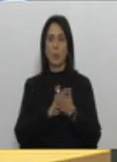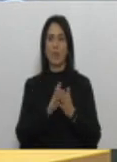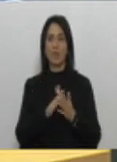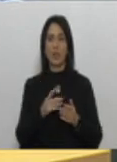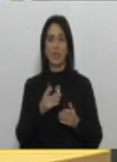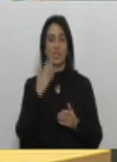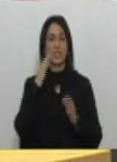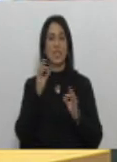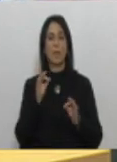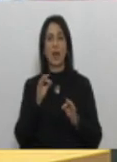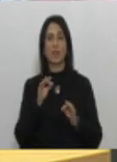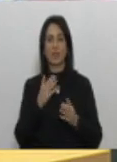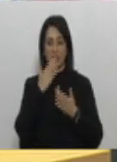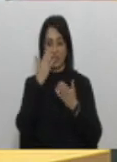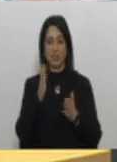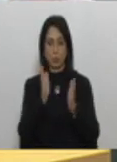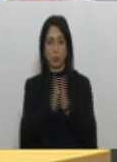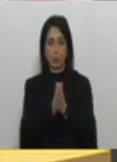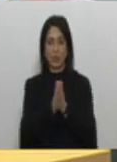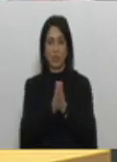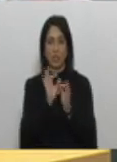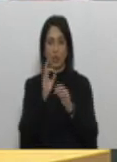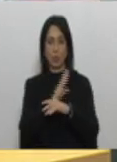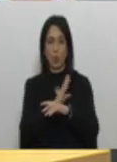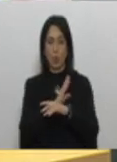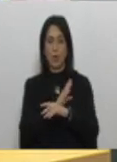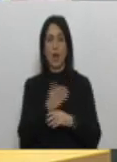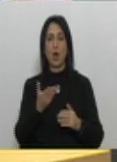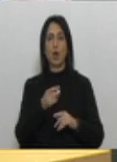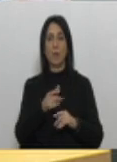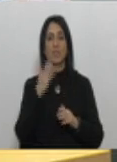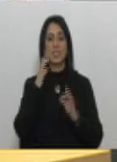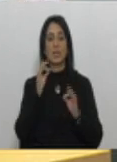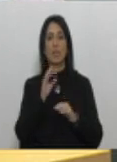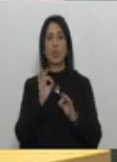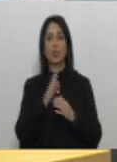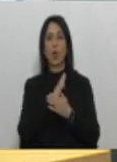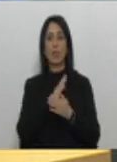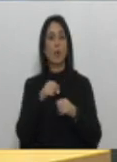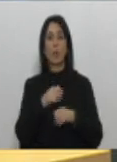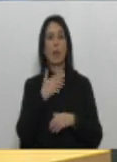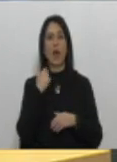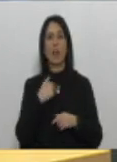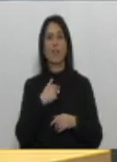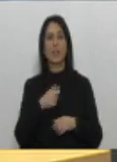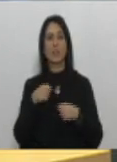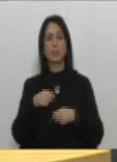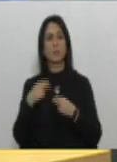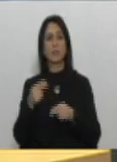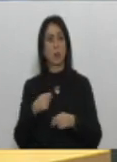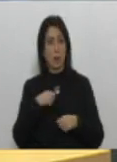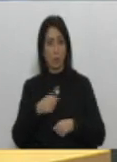ერთი სამართლებრივად წაიკითხეთ, გთხოვთ ნორმა, რომელი სამართლებრივი ნორმით არ გვაქვს იმისი უფლება, რომ დელეგირება